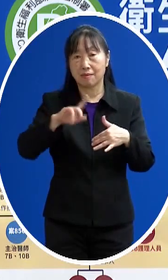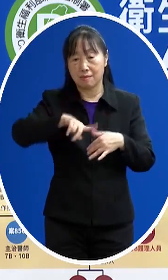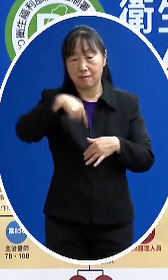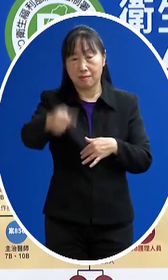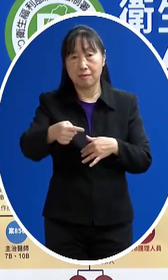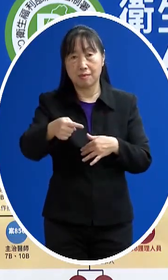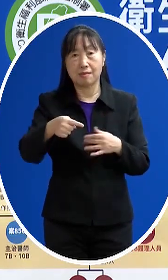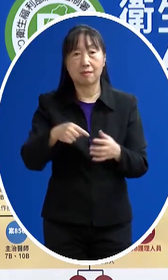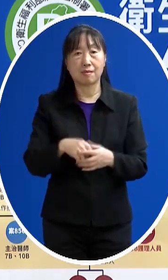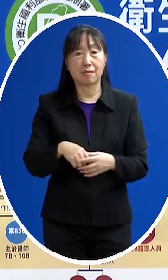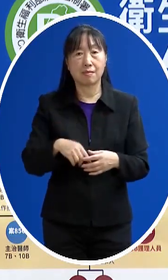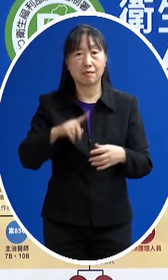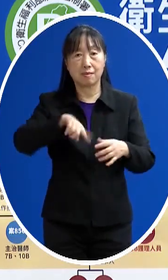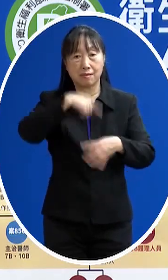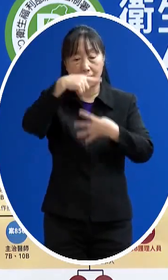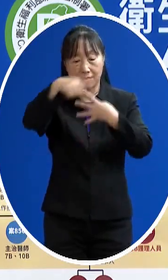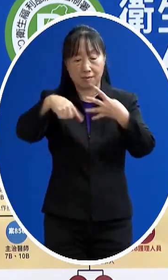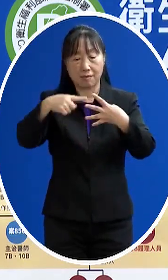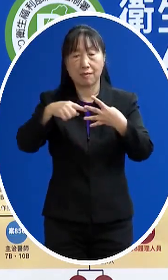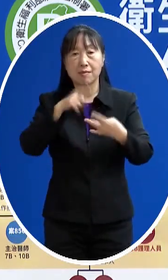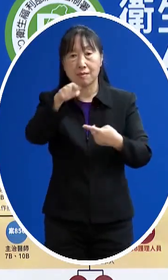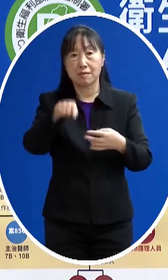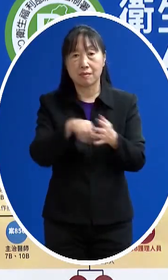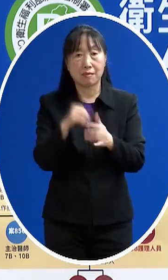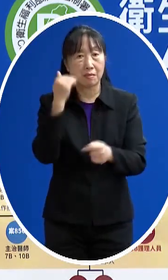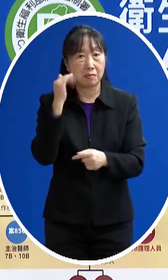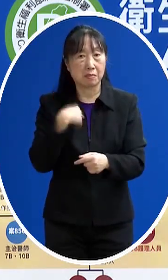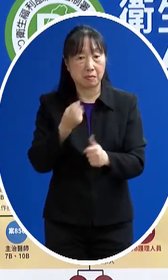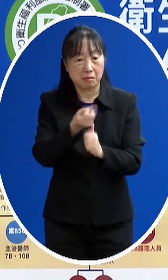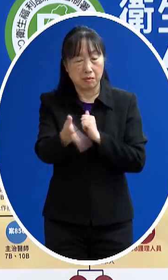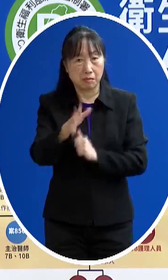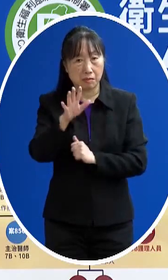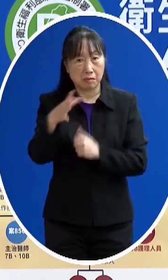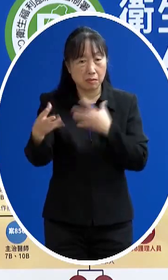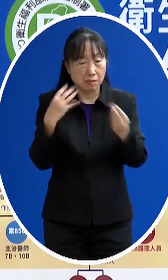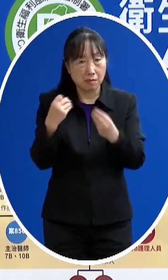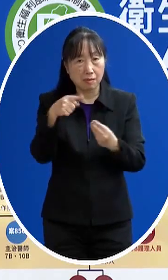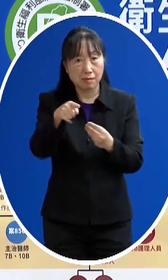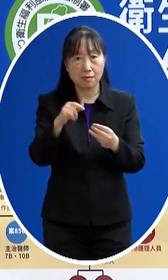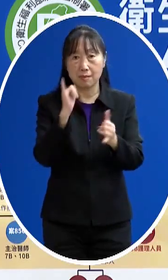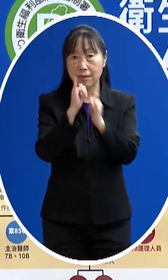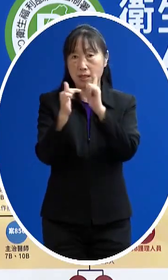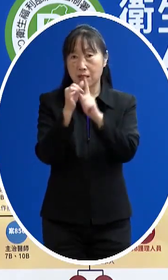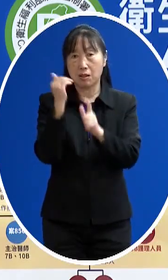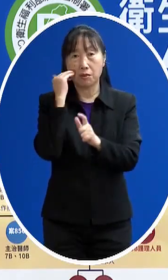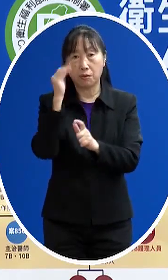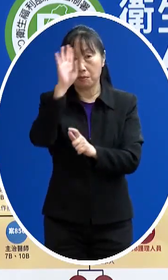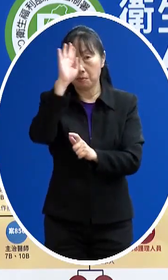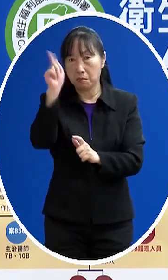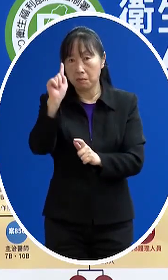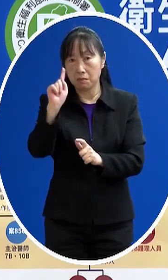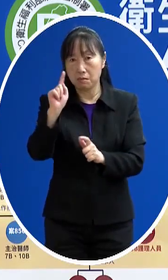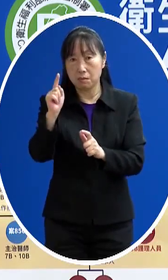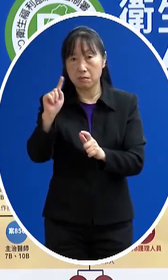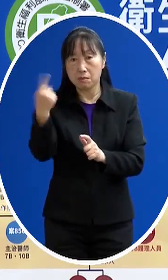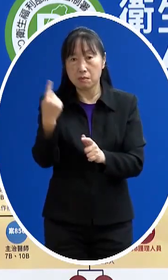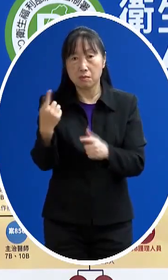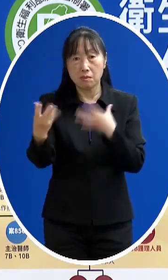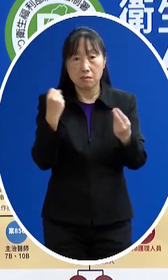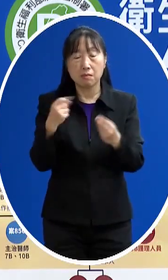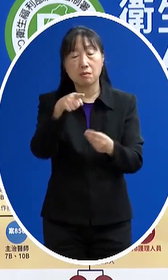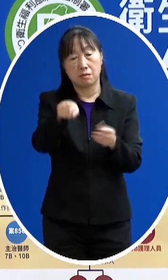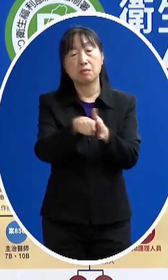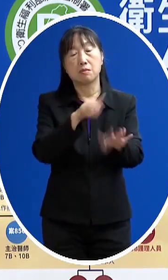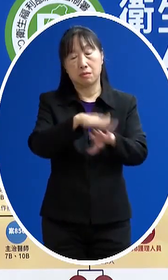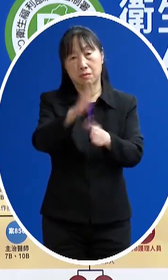那下一级就有不明传染源的时候，有不明社区有不明传染源的时候，那我们会禁止，